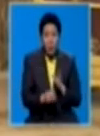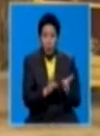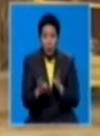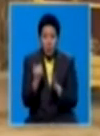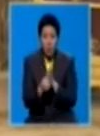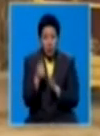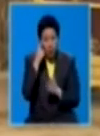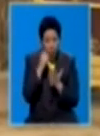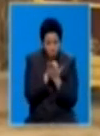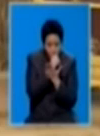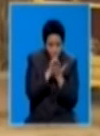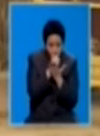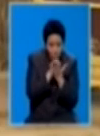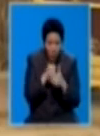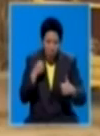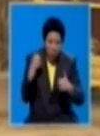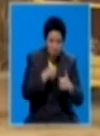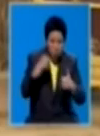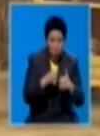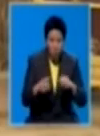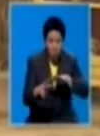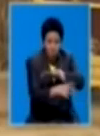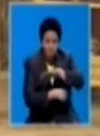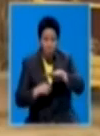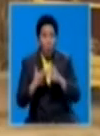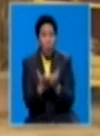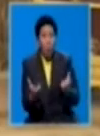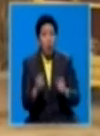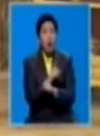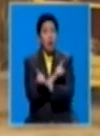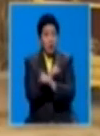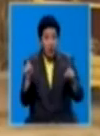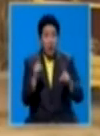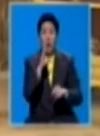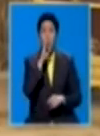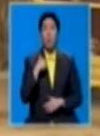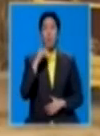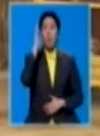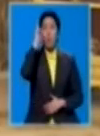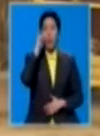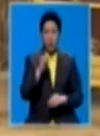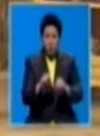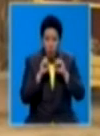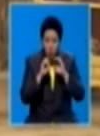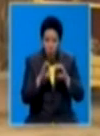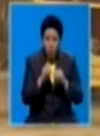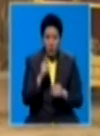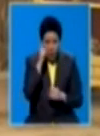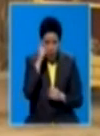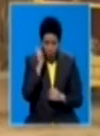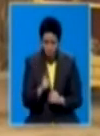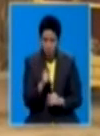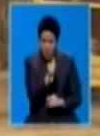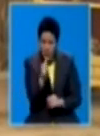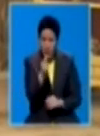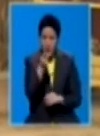งในเรื่องของยาเสพติดการใช้ความรุนแรงการลักขโมยแต่ถ้าทุกคนนั้นปลูกฝังค่านิยมที่ดีเน้นในเรื่องของการสร้างจิตส